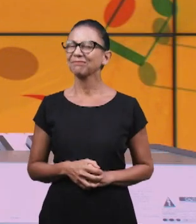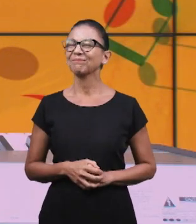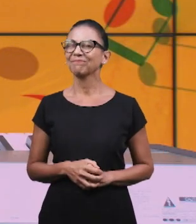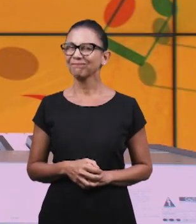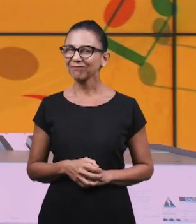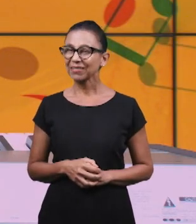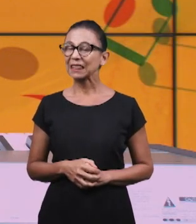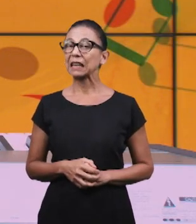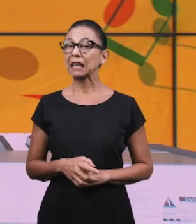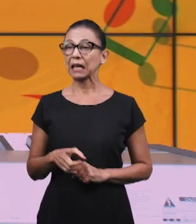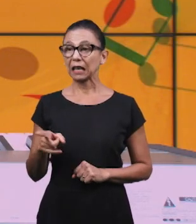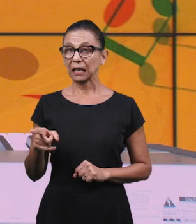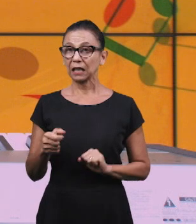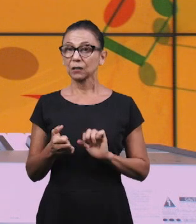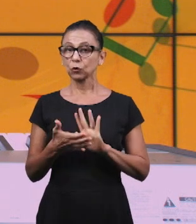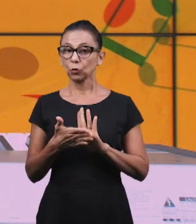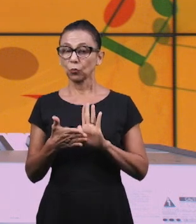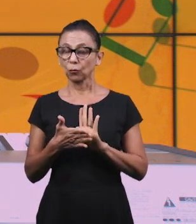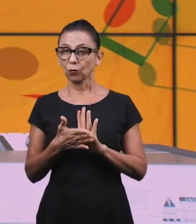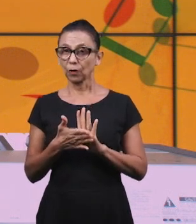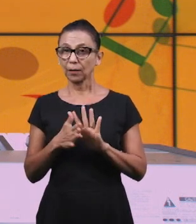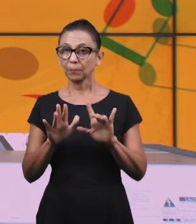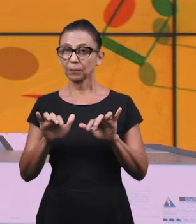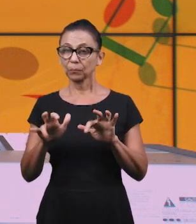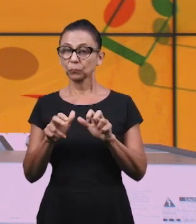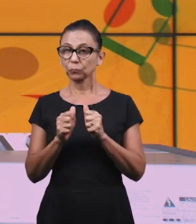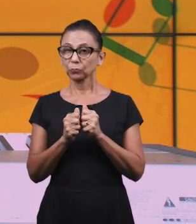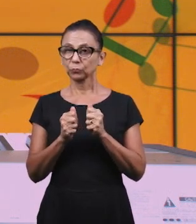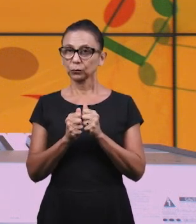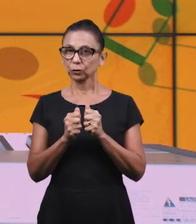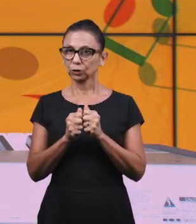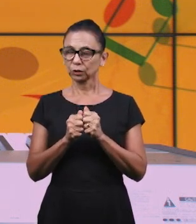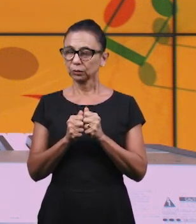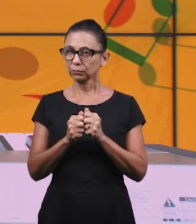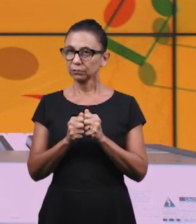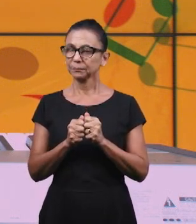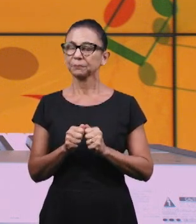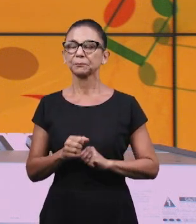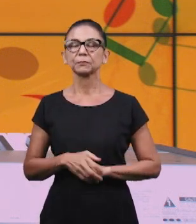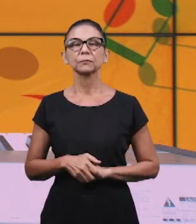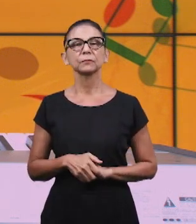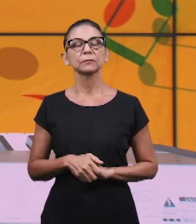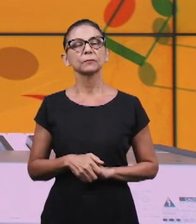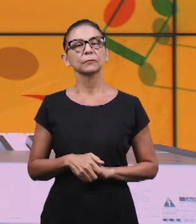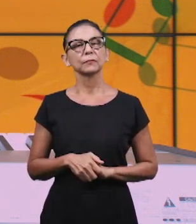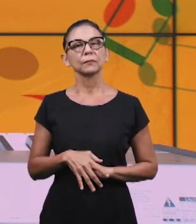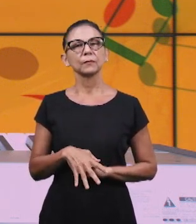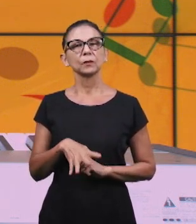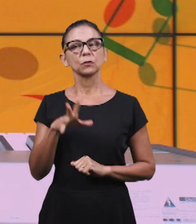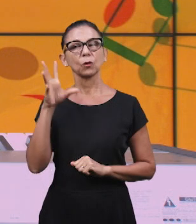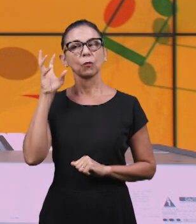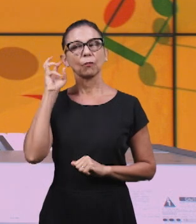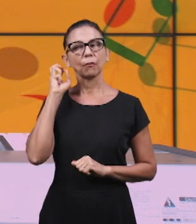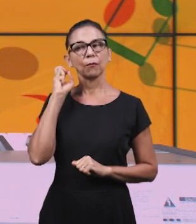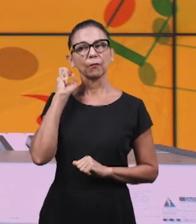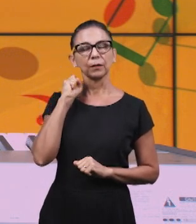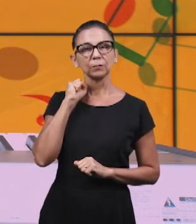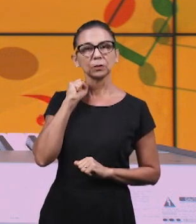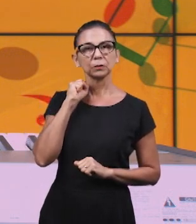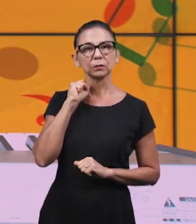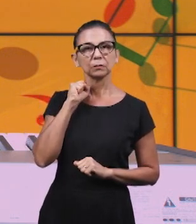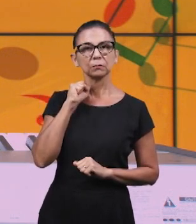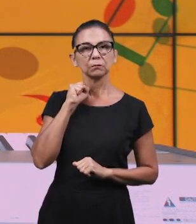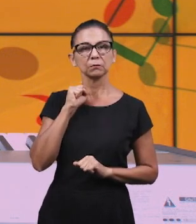Amen. Nous savons, afin de jouer cette louange ensemble avec la louange que nous allons entendre,